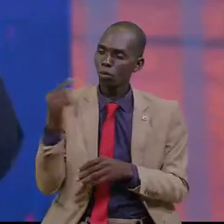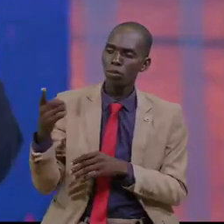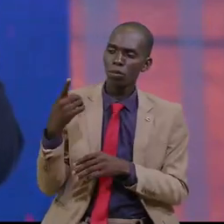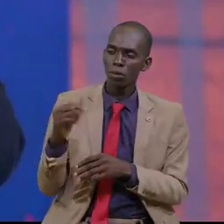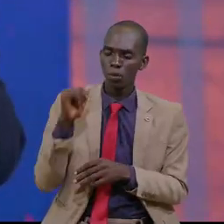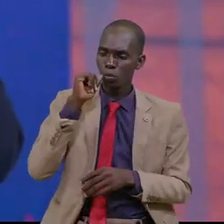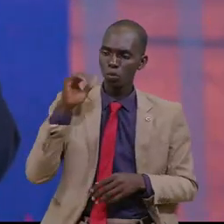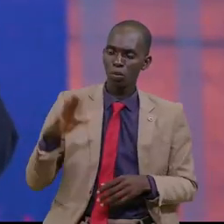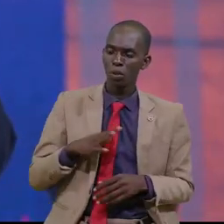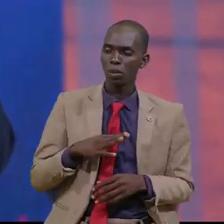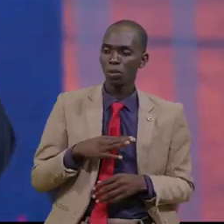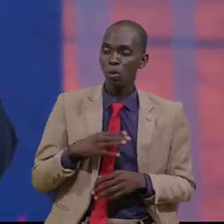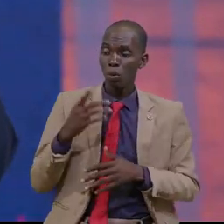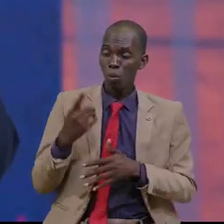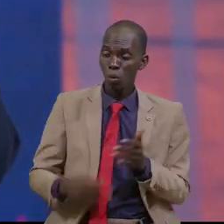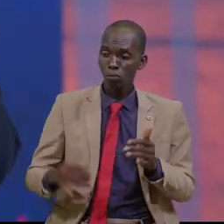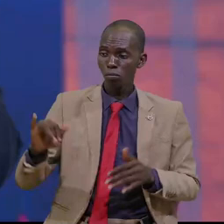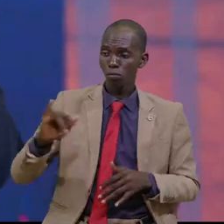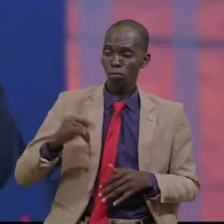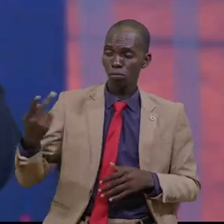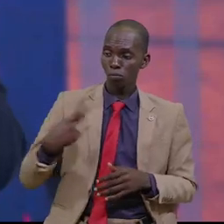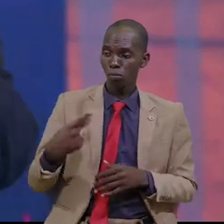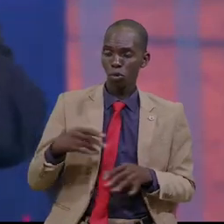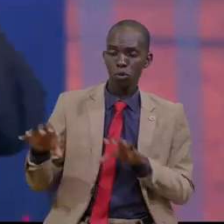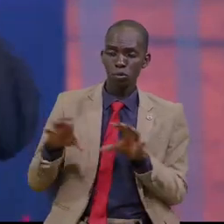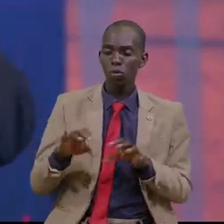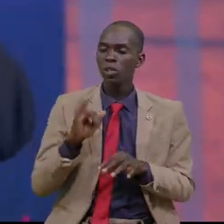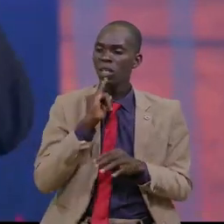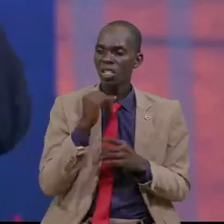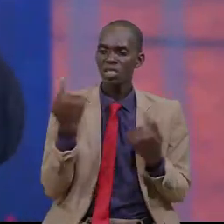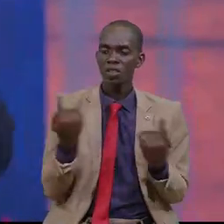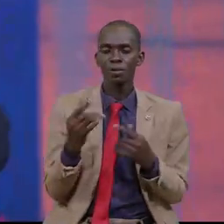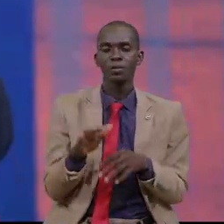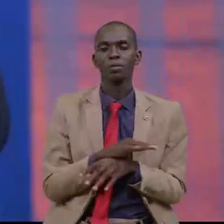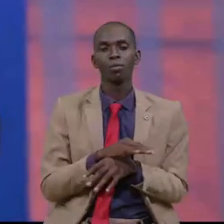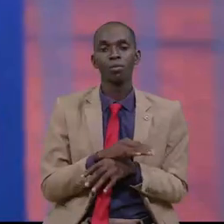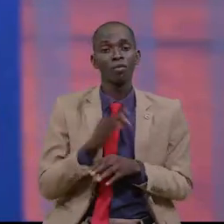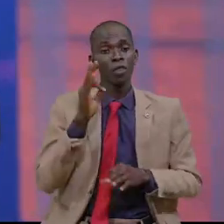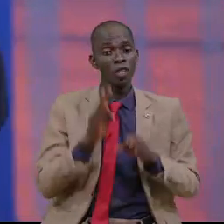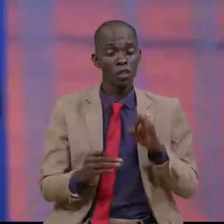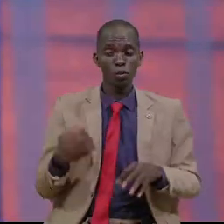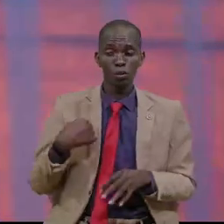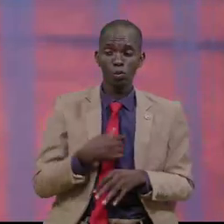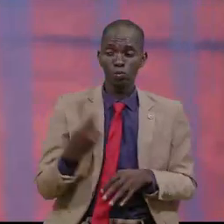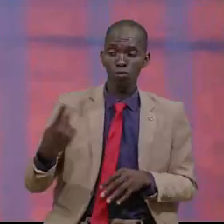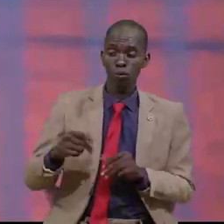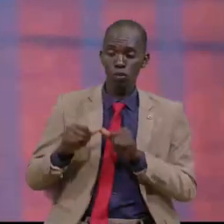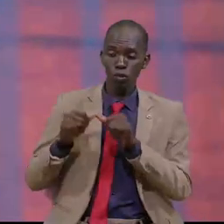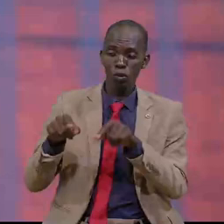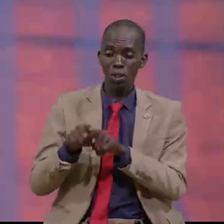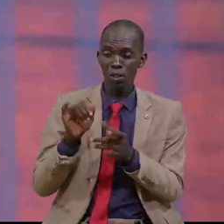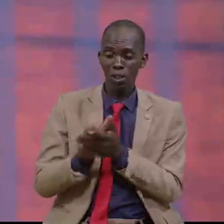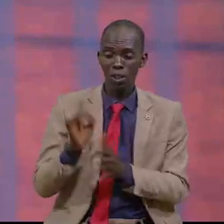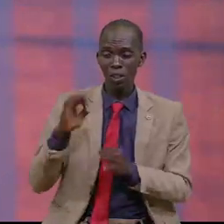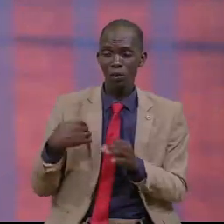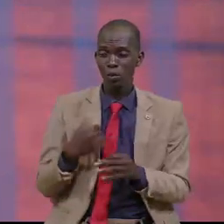fille, directement, ce que nous faisons là est pécheur. Si nous continuons de cette manière,